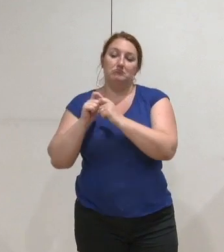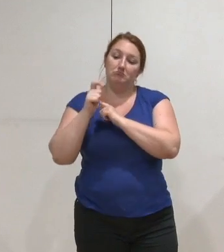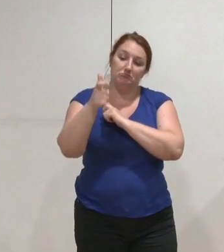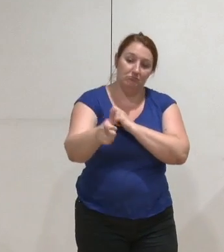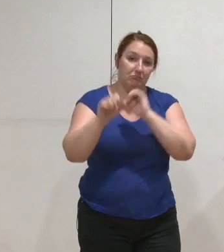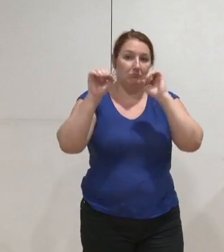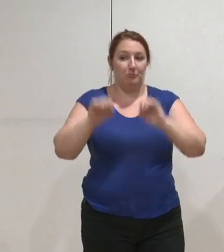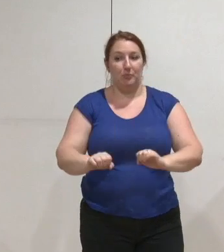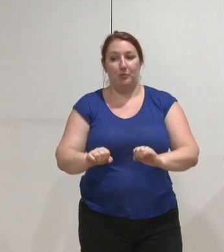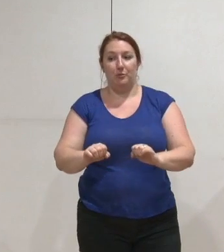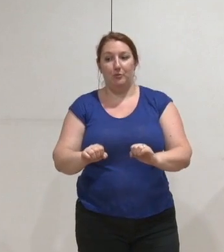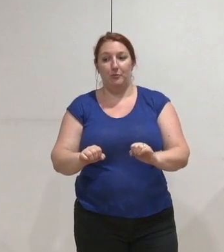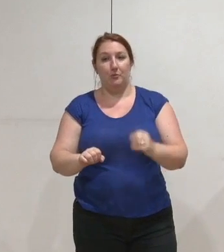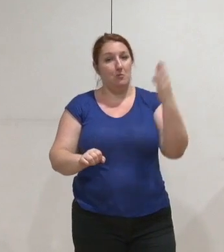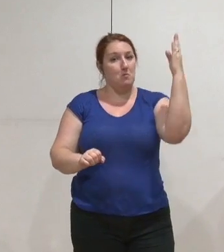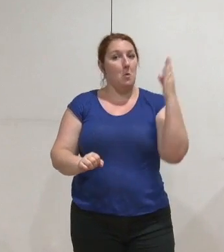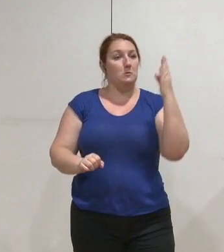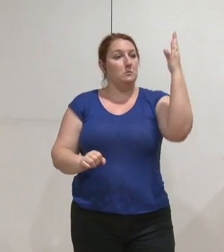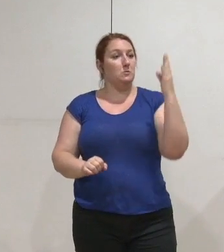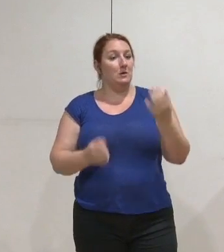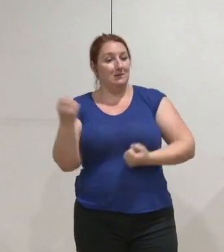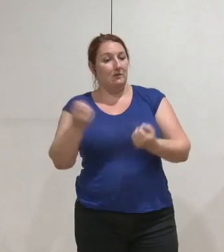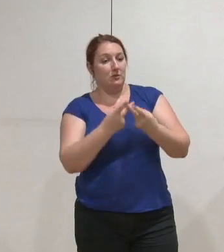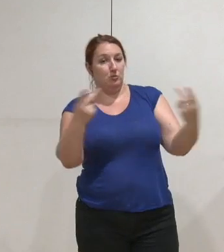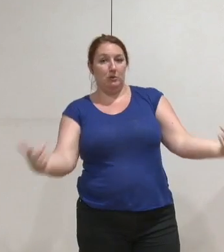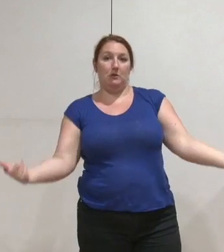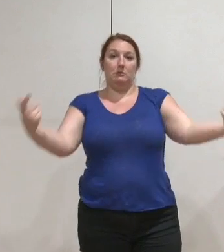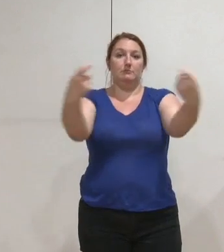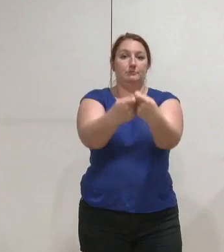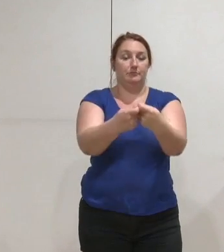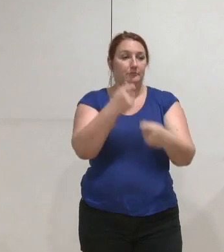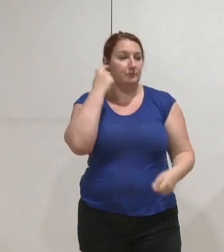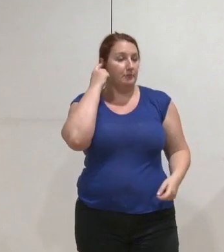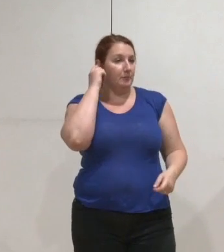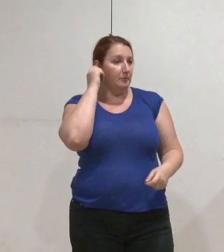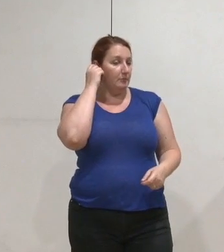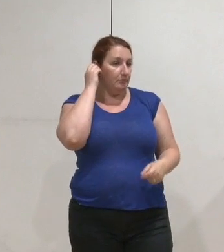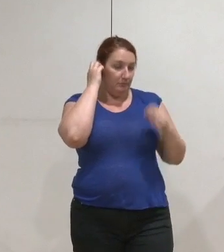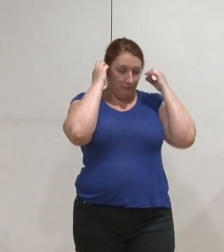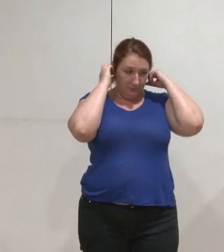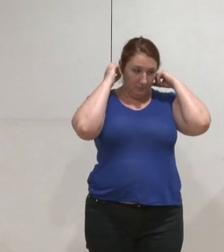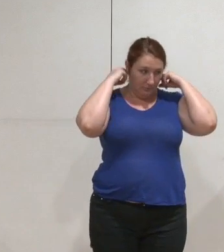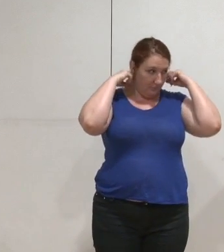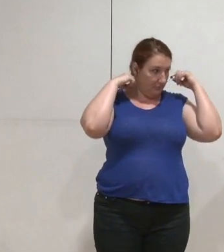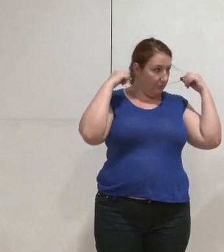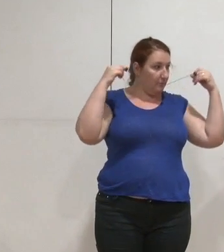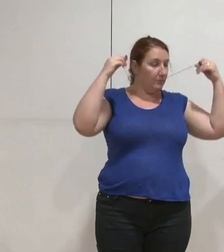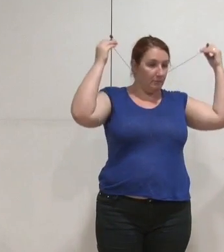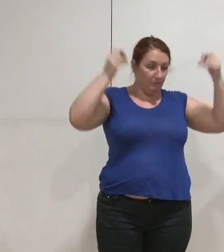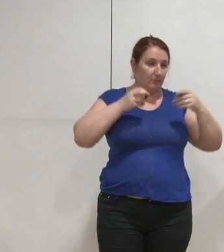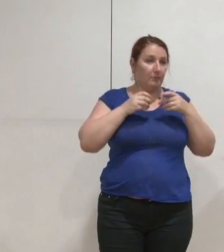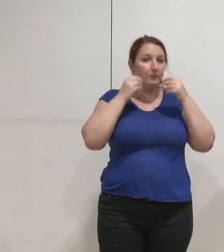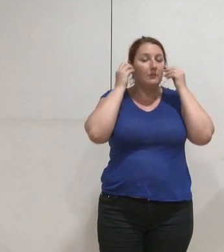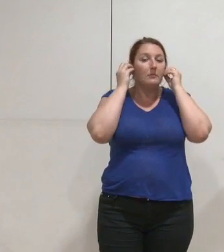de répondre aux besoins de servicees public que notre collectivité offre vous nous avez parlé ensuite de